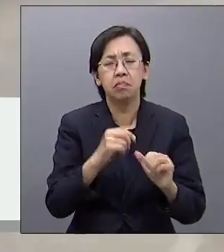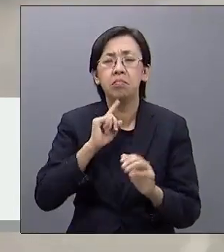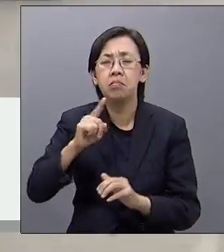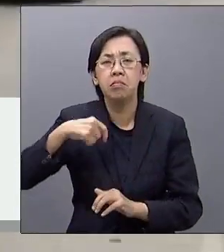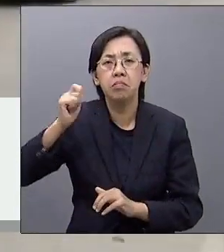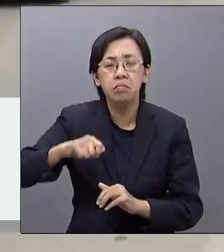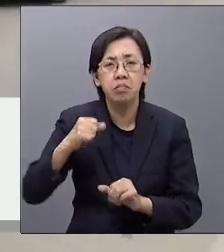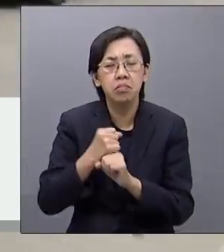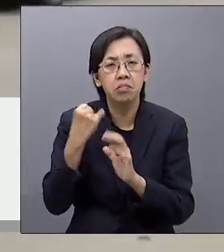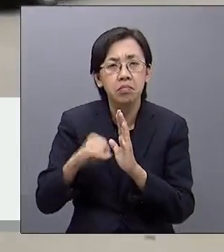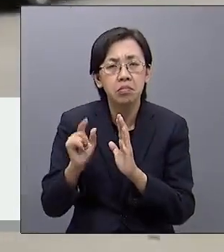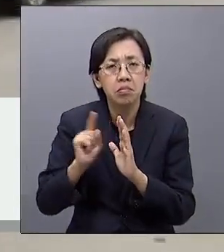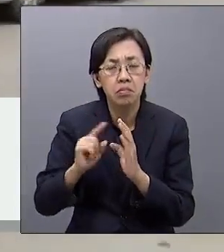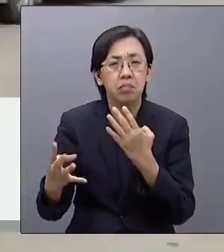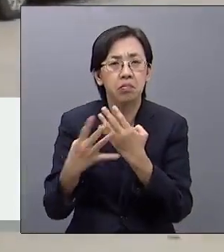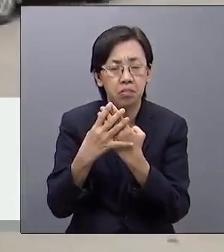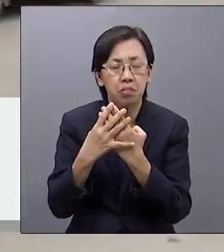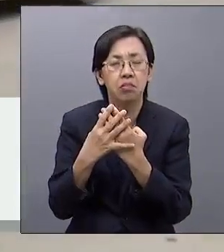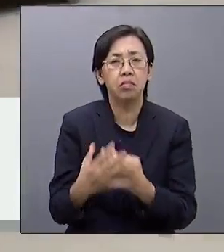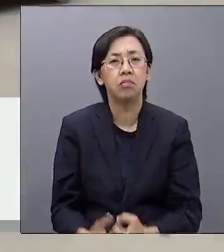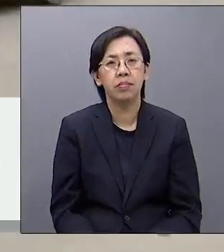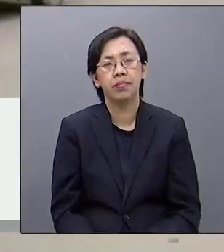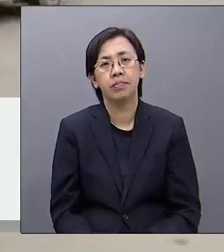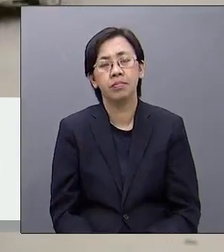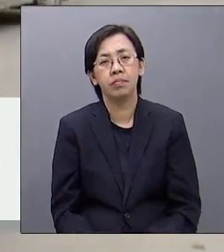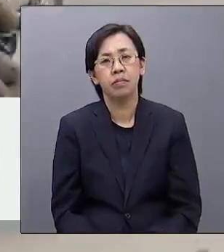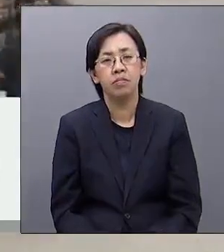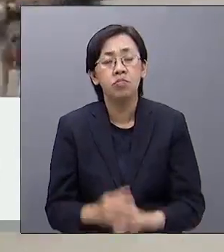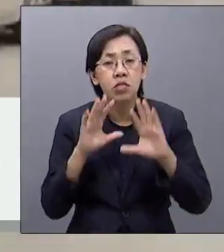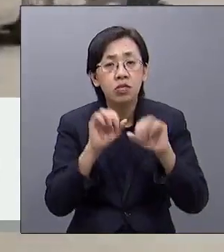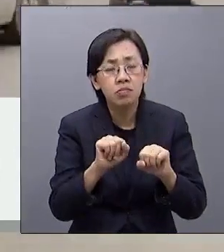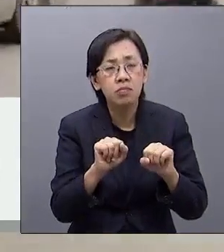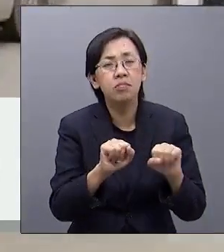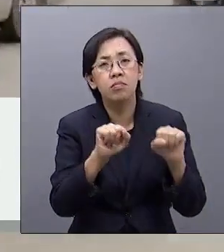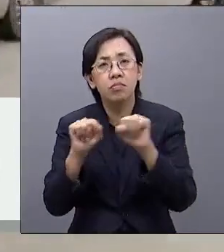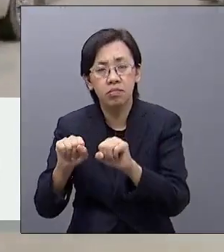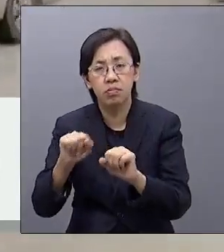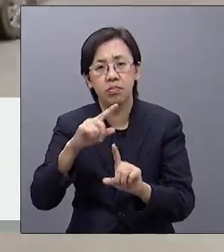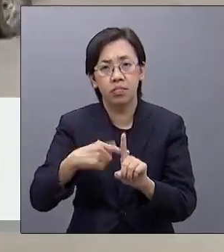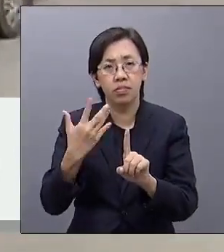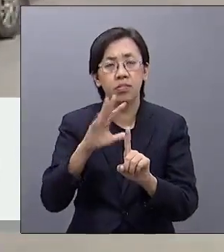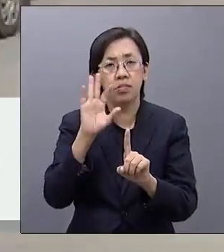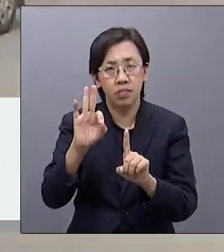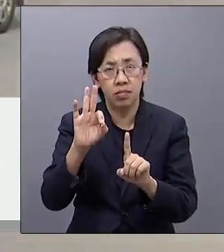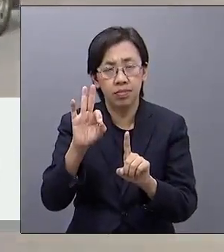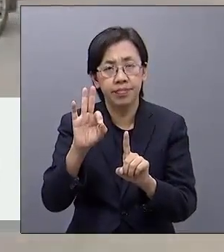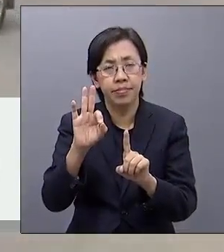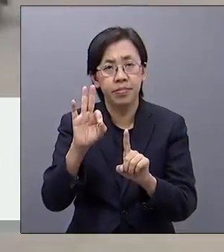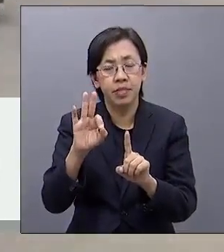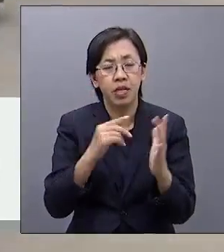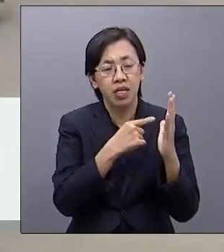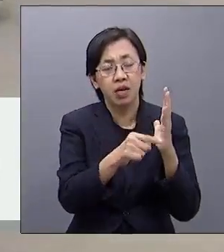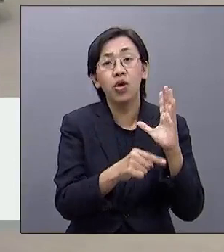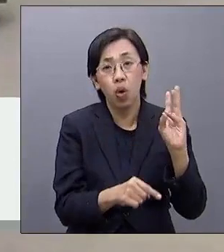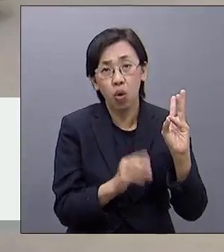และประพฤติมิชอบกลางฝากขังเป็นผลัดแรกนะคะหลังจากที่ถูกควบคุมตัวมาตั้งแต่วันที่ 9พฤษภาคมทั้ง 6คนนี้